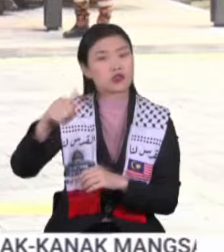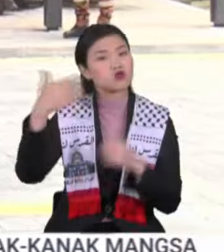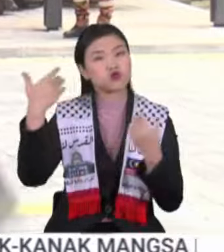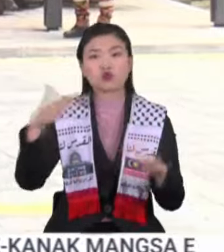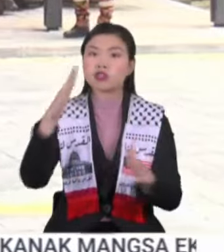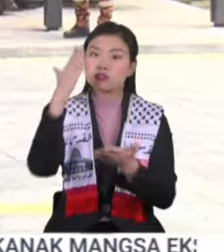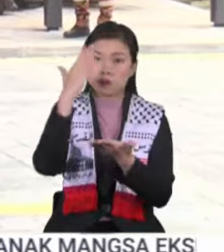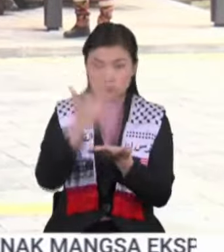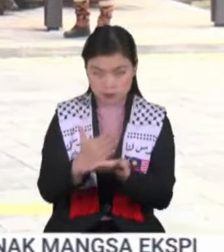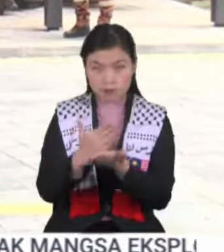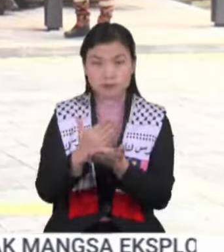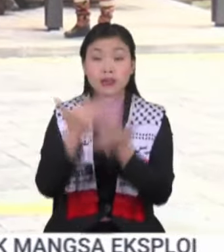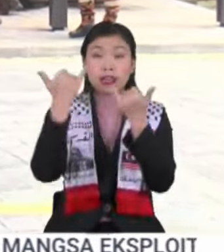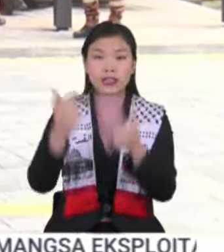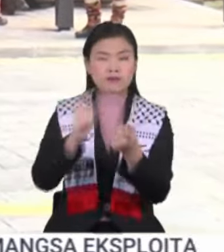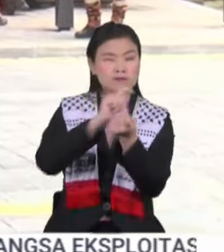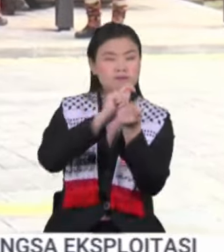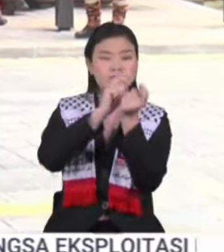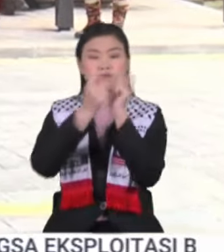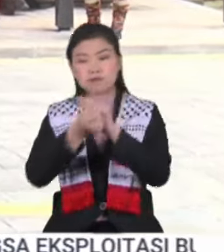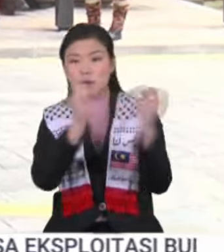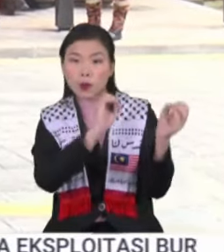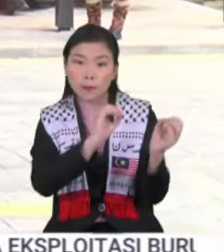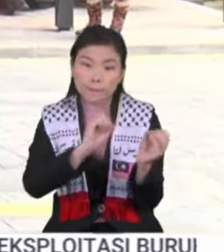dan transisinya bertukar kepada